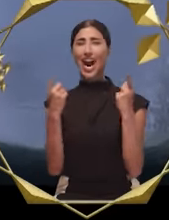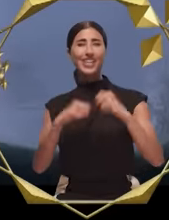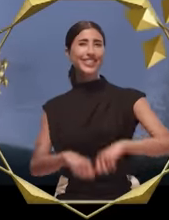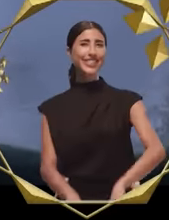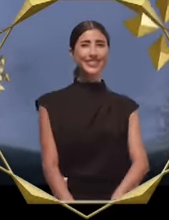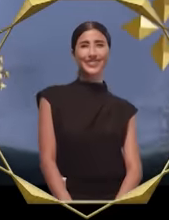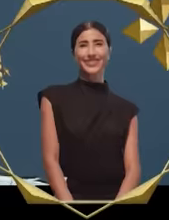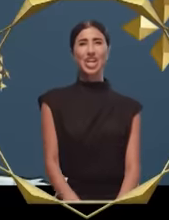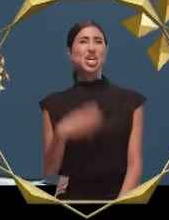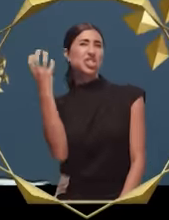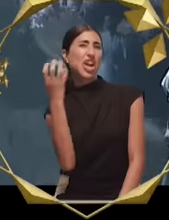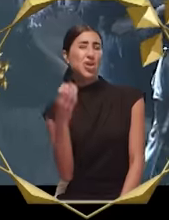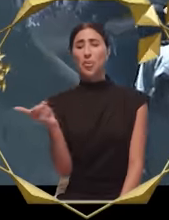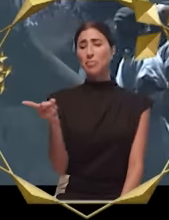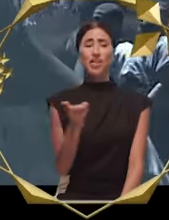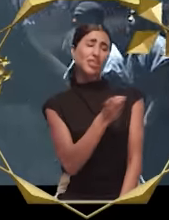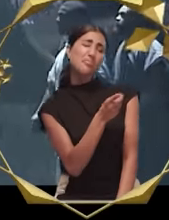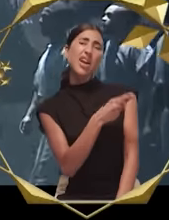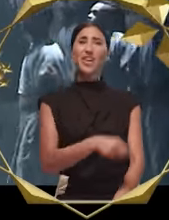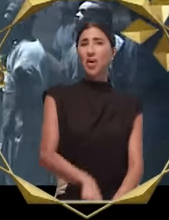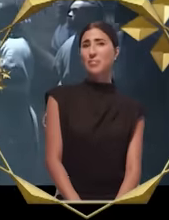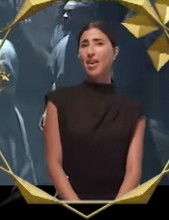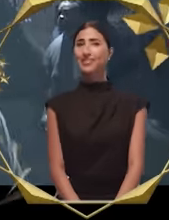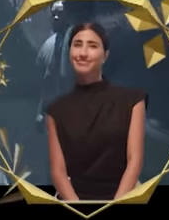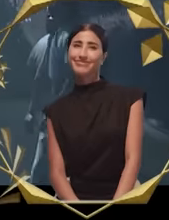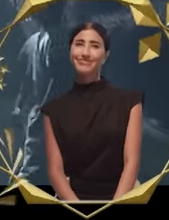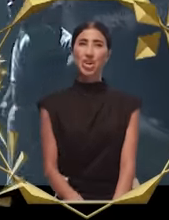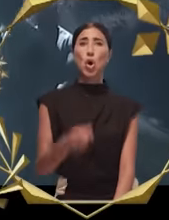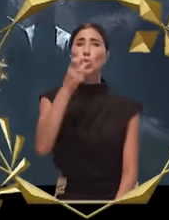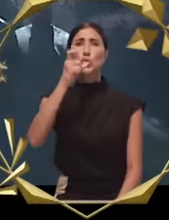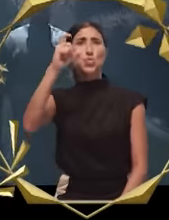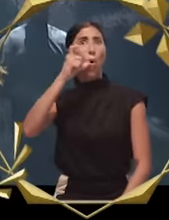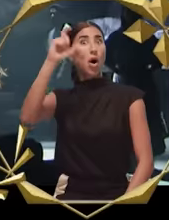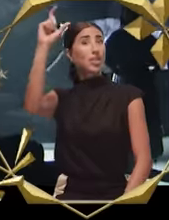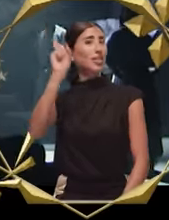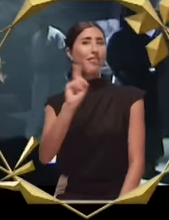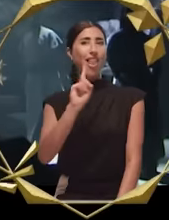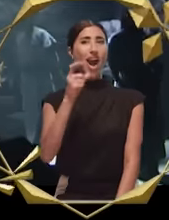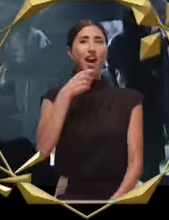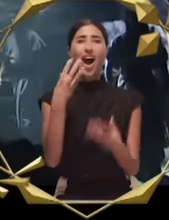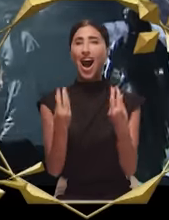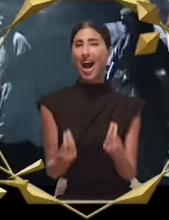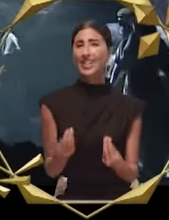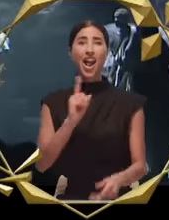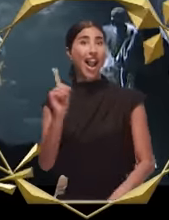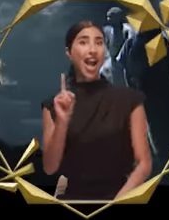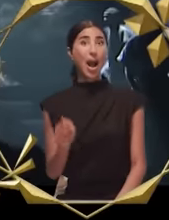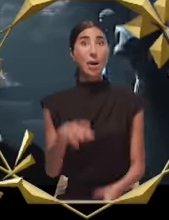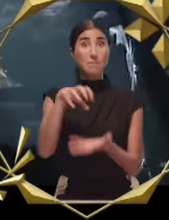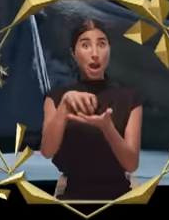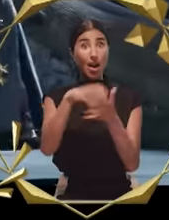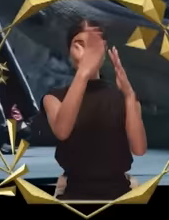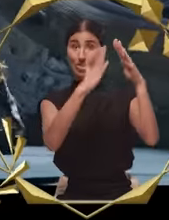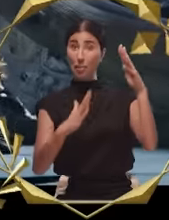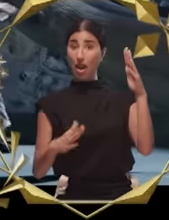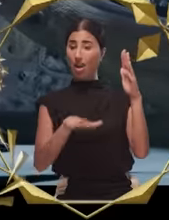قرية عادي شيء هكذا بين وبين صوت لا فاخر ولا هادي مكان لا جبل ولا